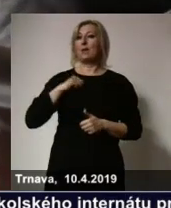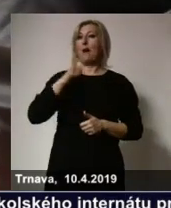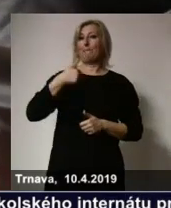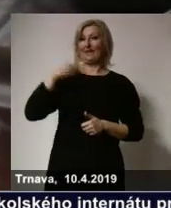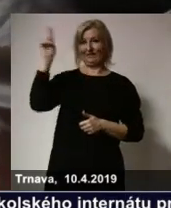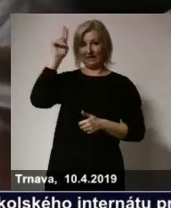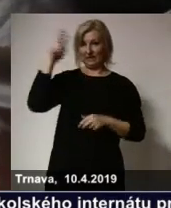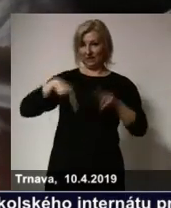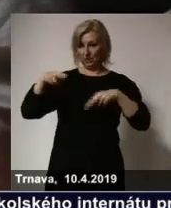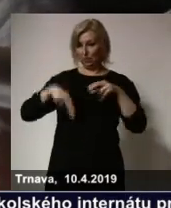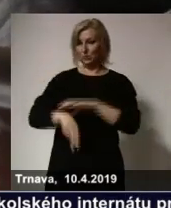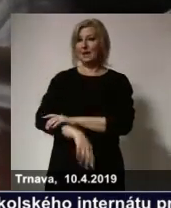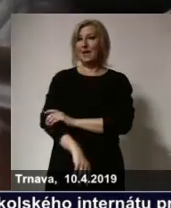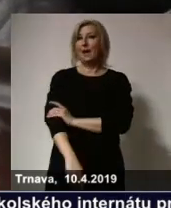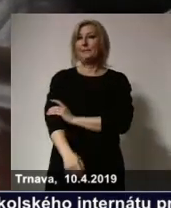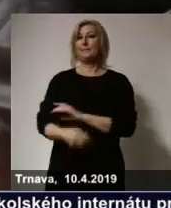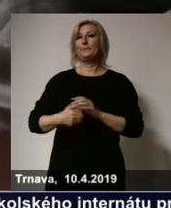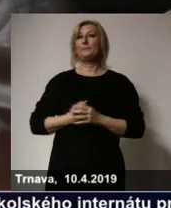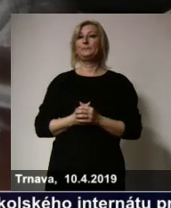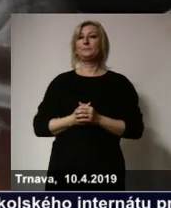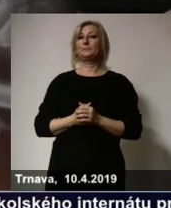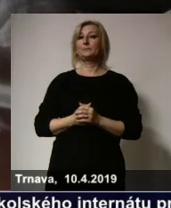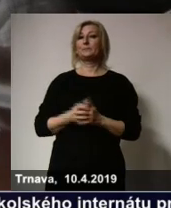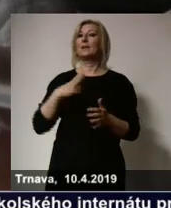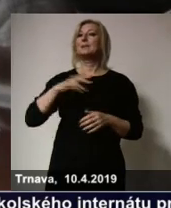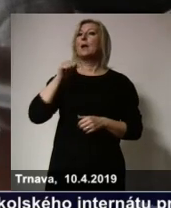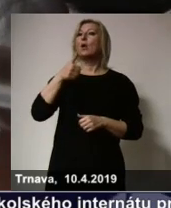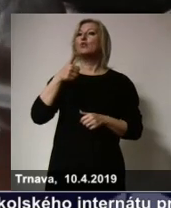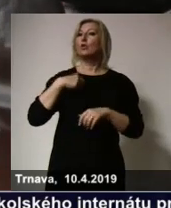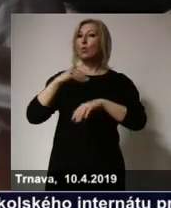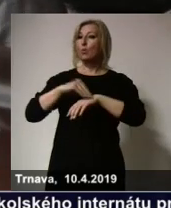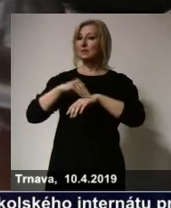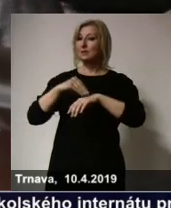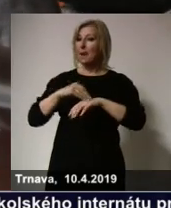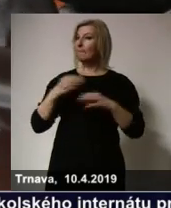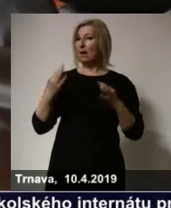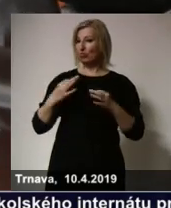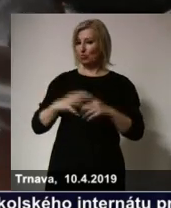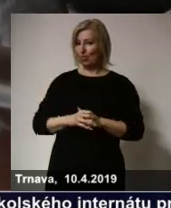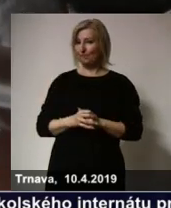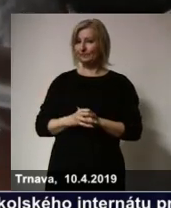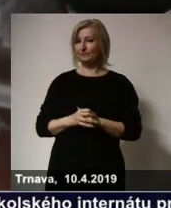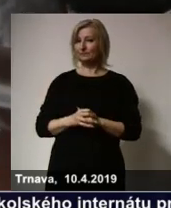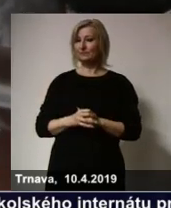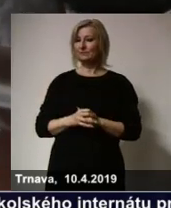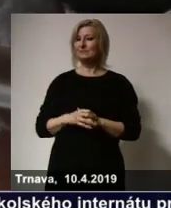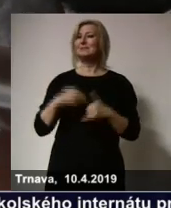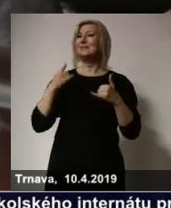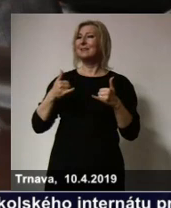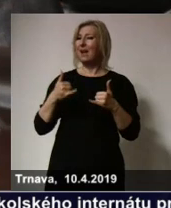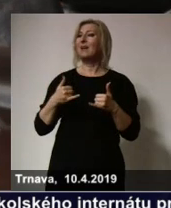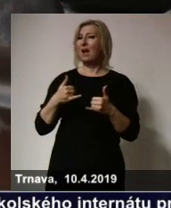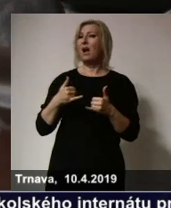Chcel by som ešte jednu poznámku k tomuto, keďže sa vedú intenzívne rokovania